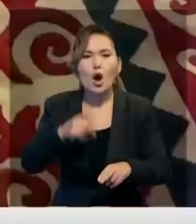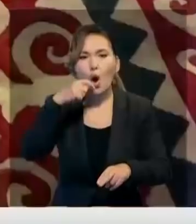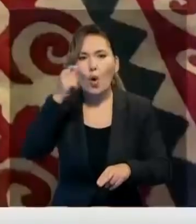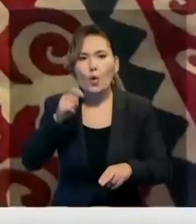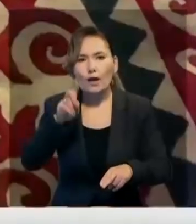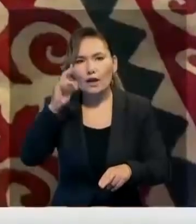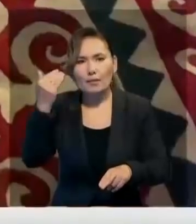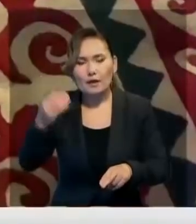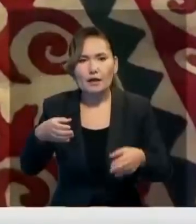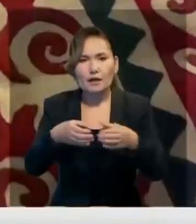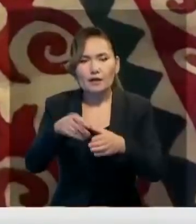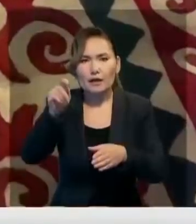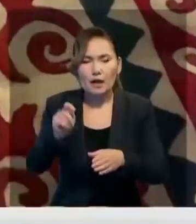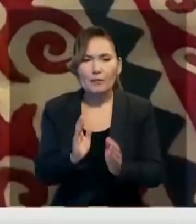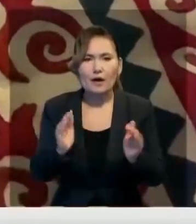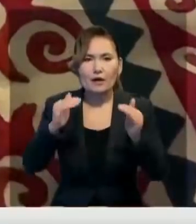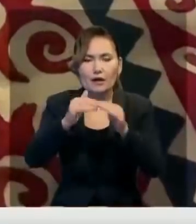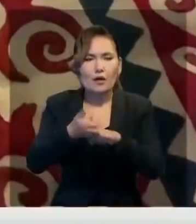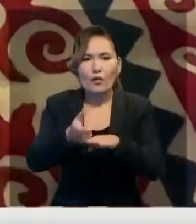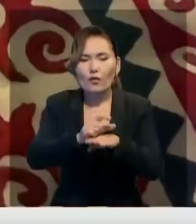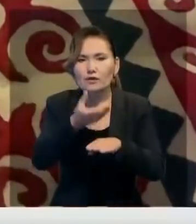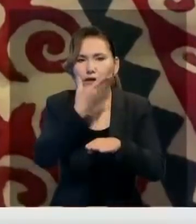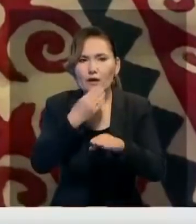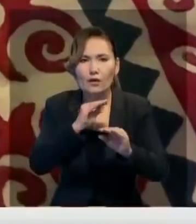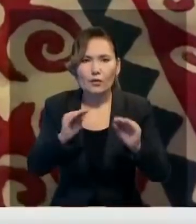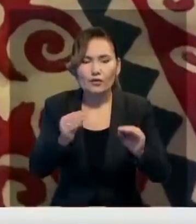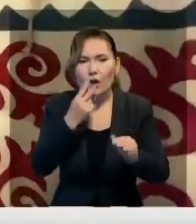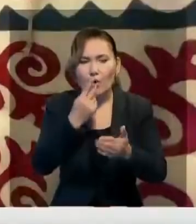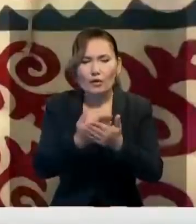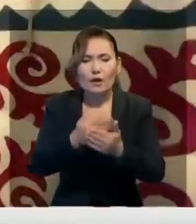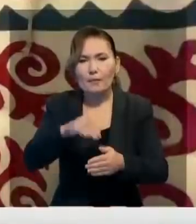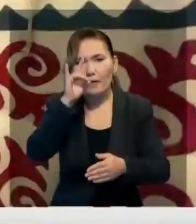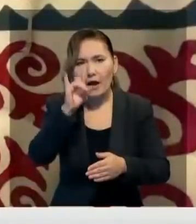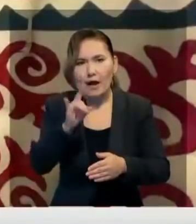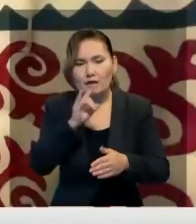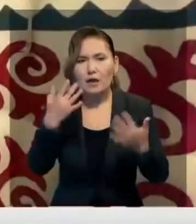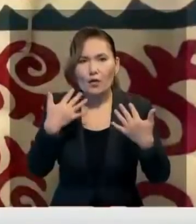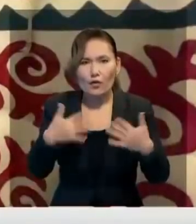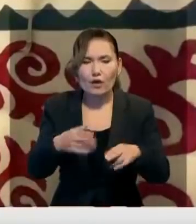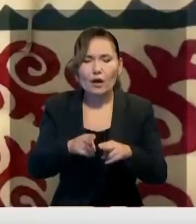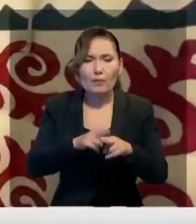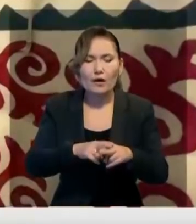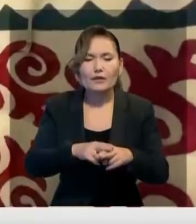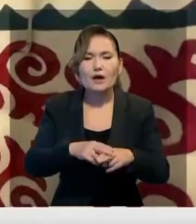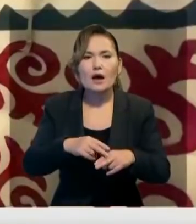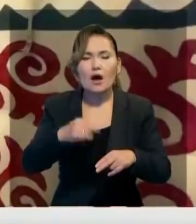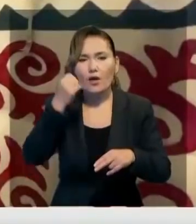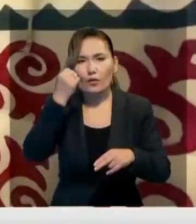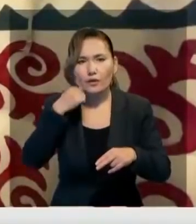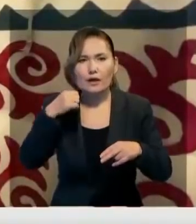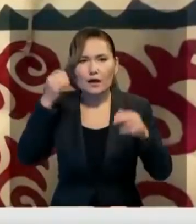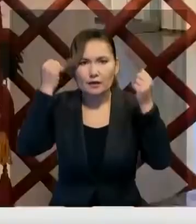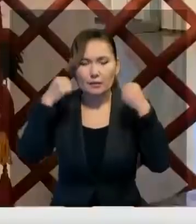келген делегация киіз үйдің әдемі жабдықтарын ала келген, оюлы көрпе, қазақ көйлек, көне тымақ, сыр сандық, қамшы мен